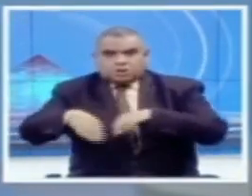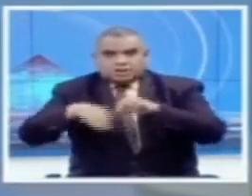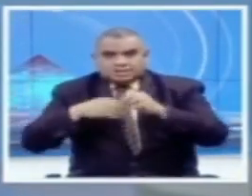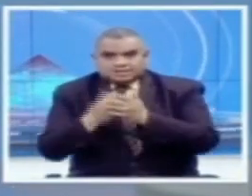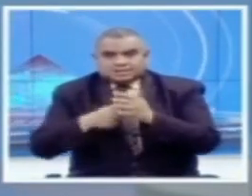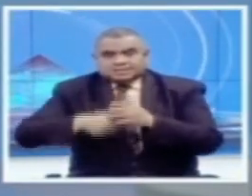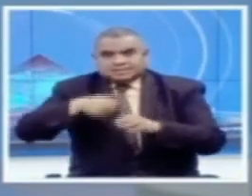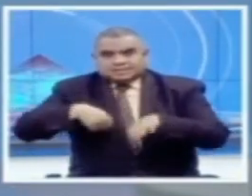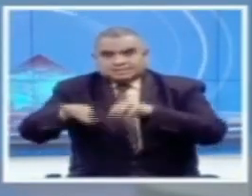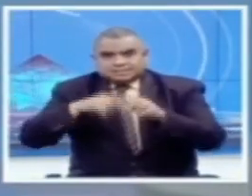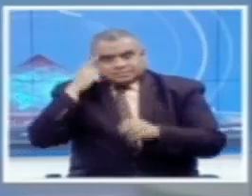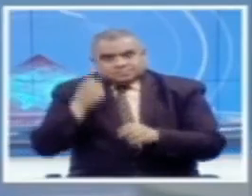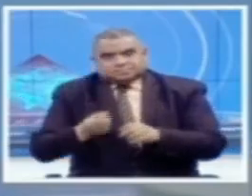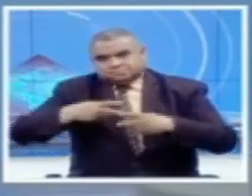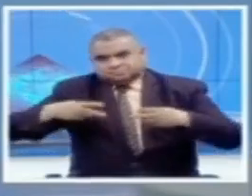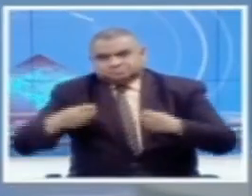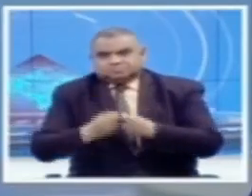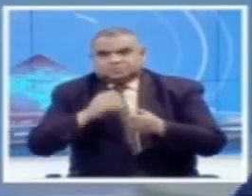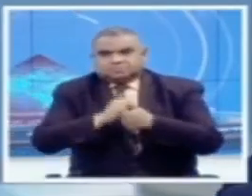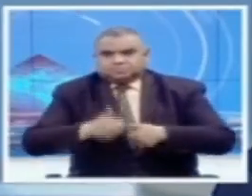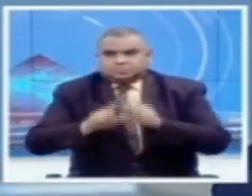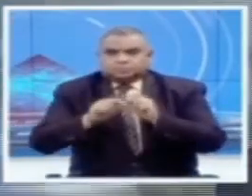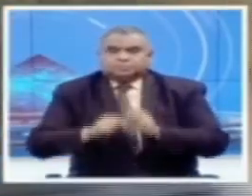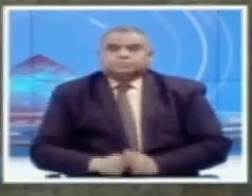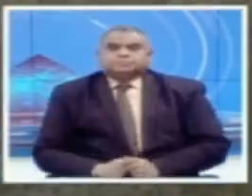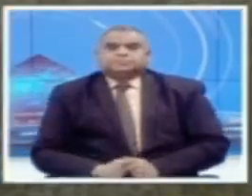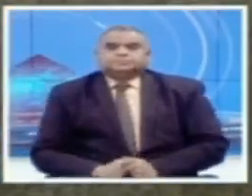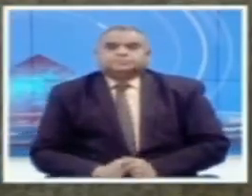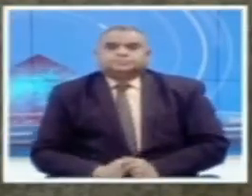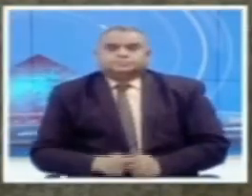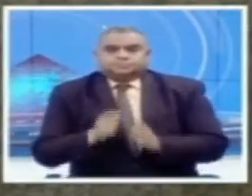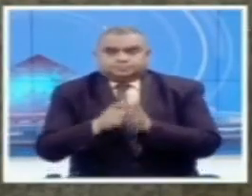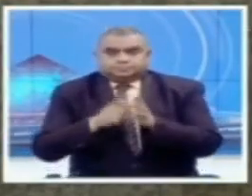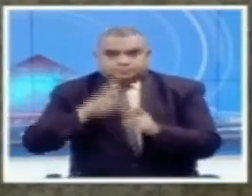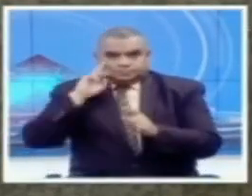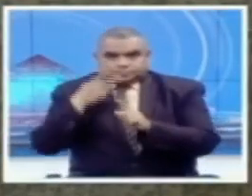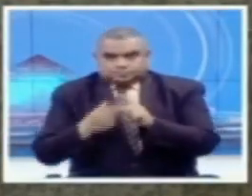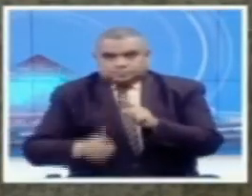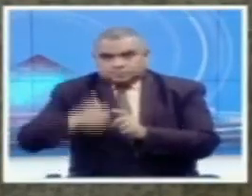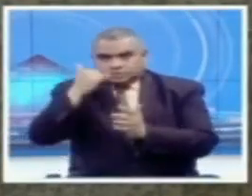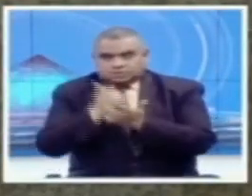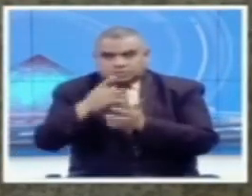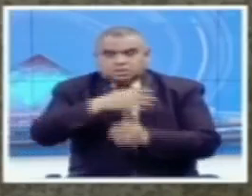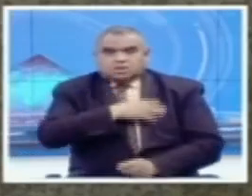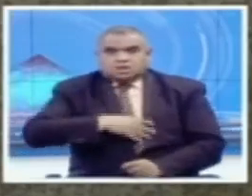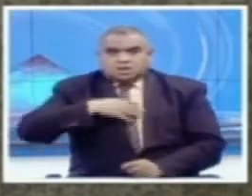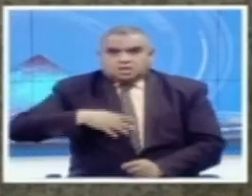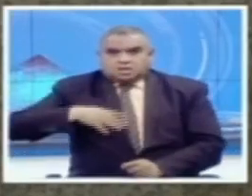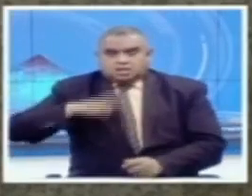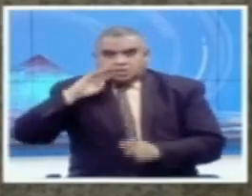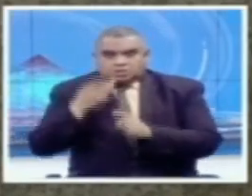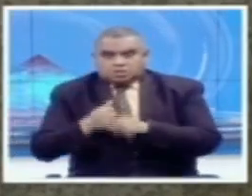عبر انتهاج سياسات متزنة. اهتمام الذي توليه النرويج لقضايا منطقة